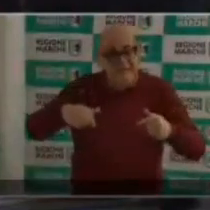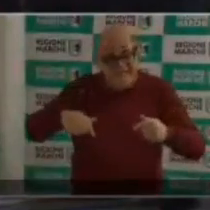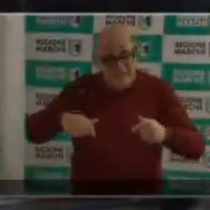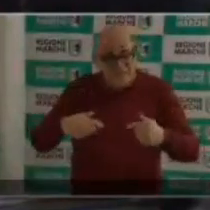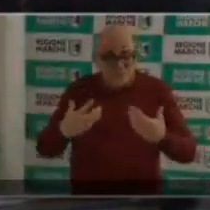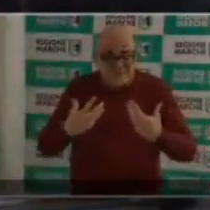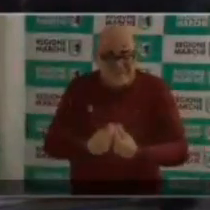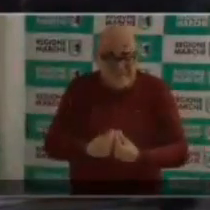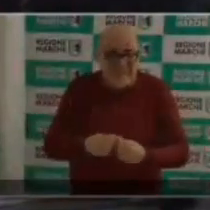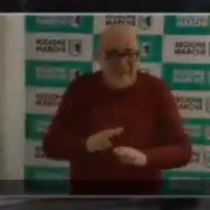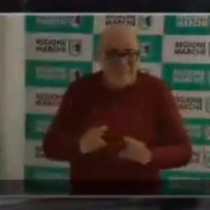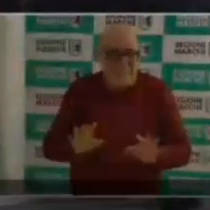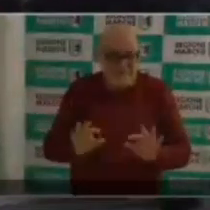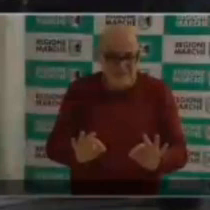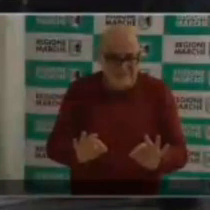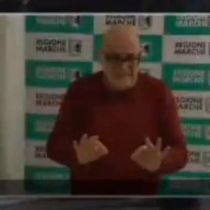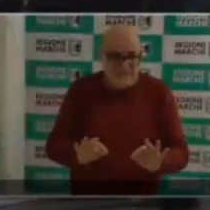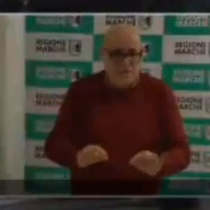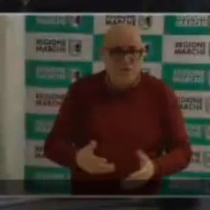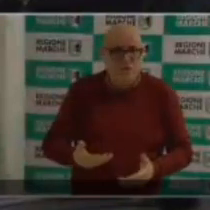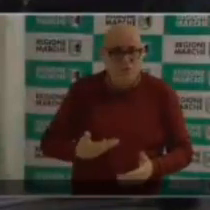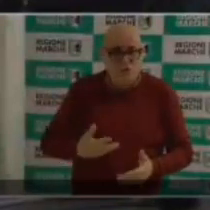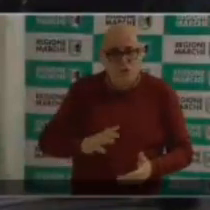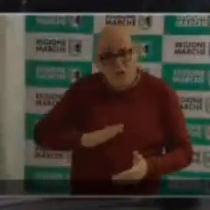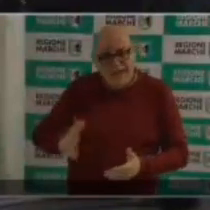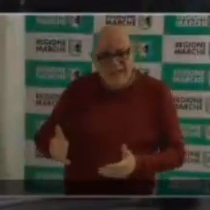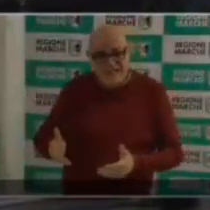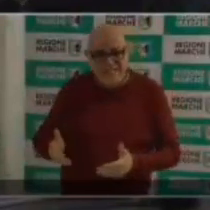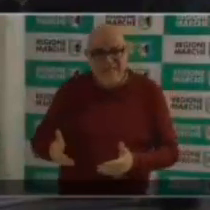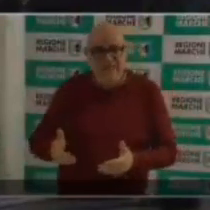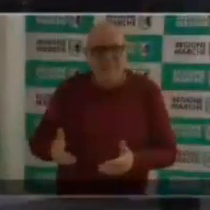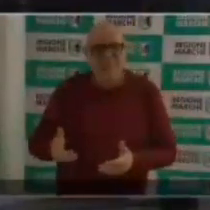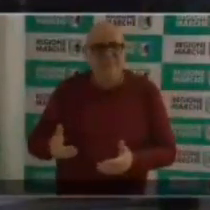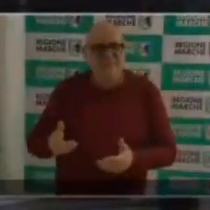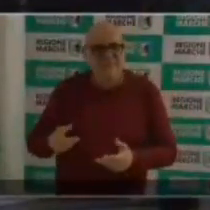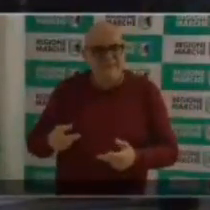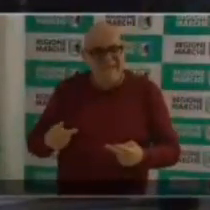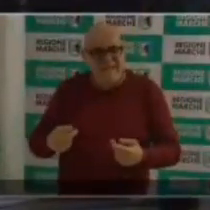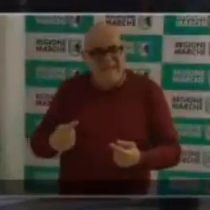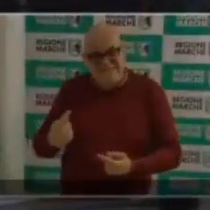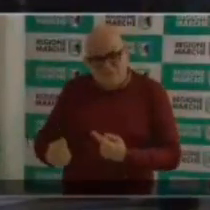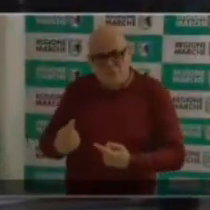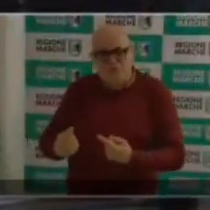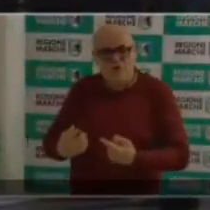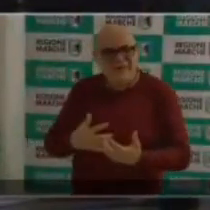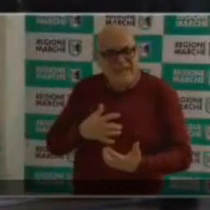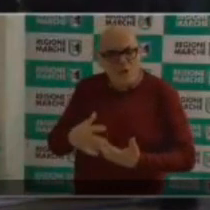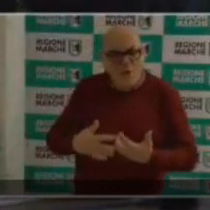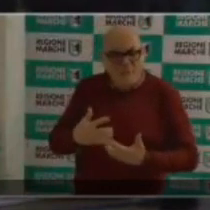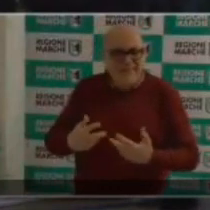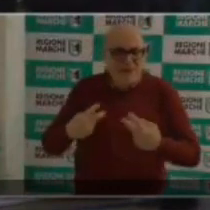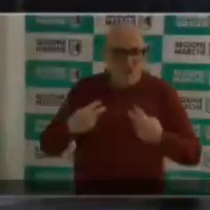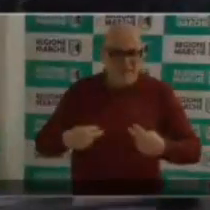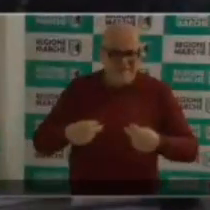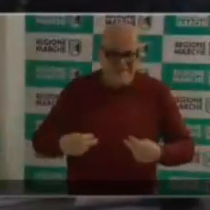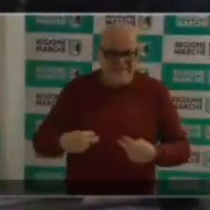pandemia, ci sono altre realtà che si stanno che stanno complicando un po' la vita dei cittadini marchigiani. Il